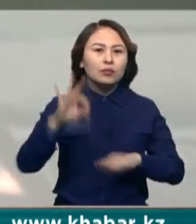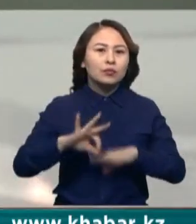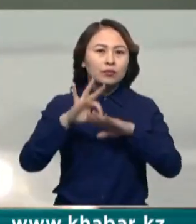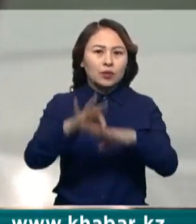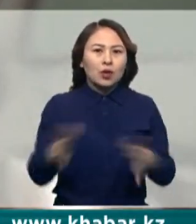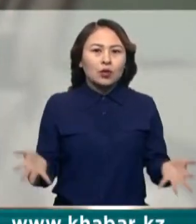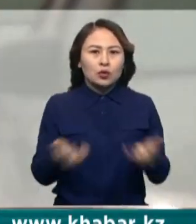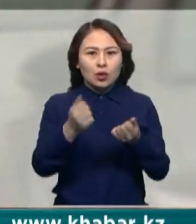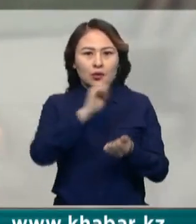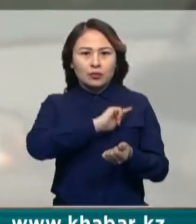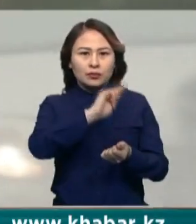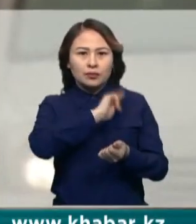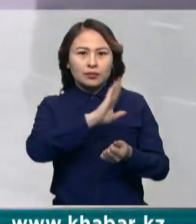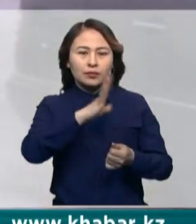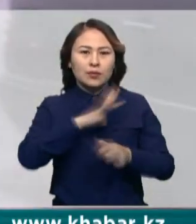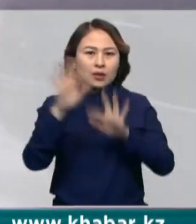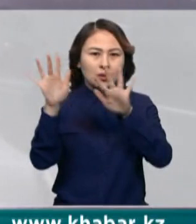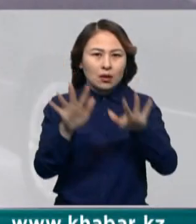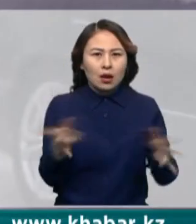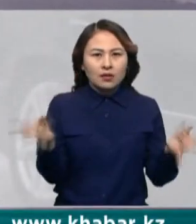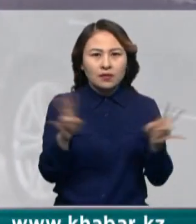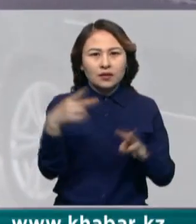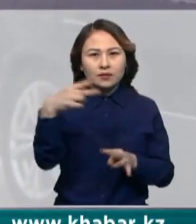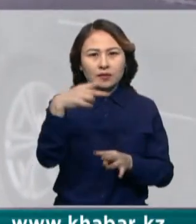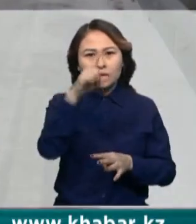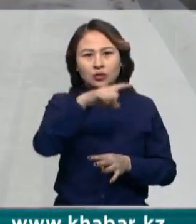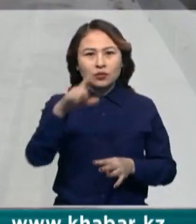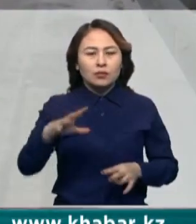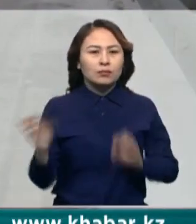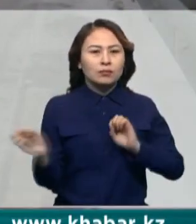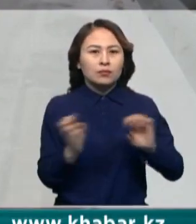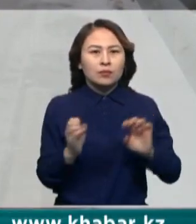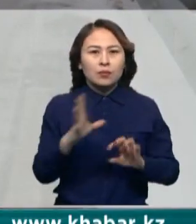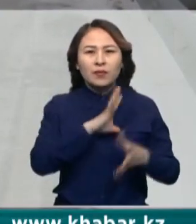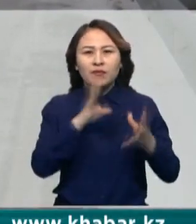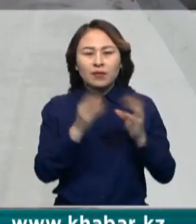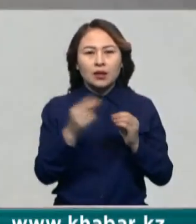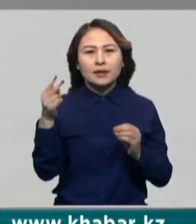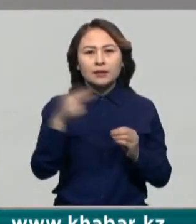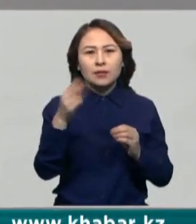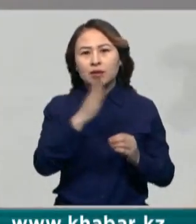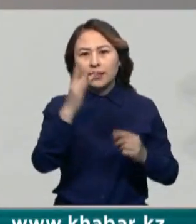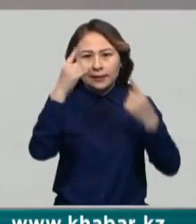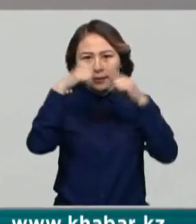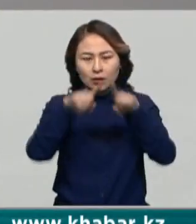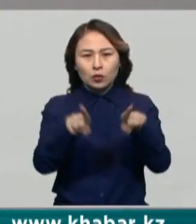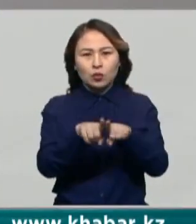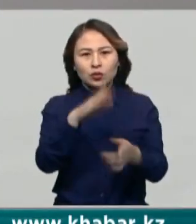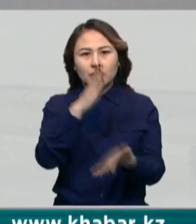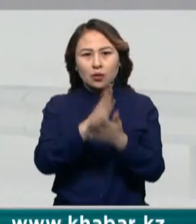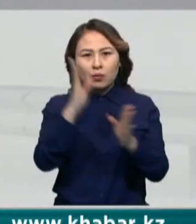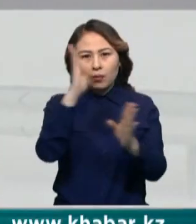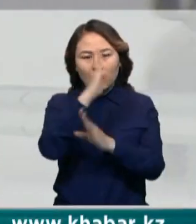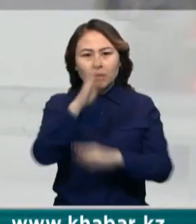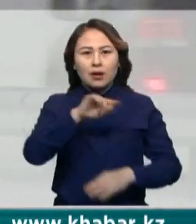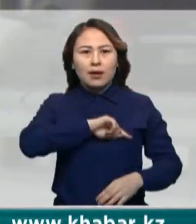мәлімдеп отыр. Құтқарушылар қар құрсауында қалған 2000-ға жуық адамды шығарып алған. Сондай-ақ 2000-нен астам техника да бар. Табиғаттың